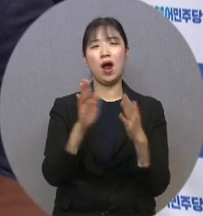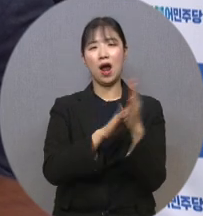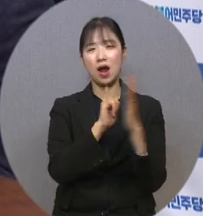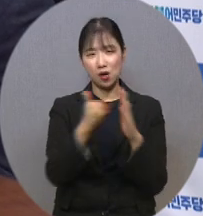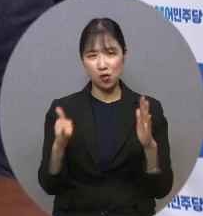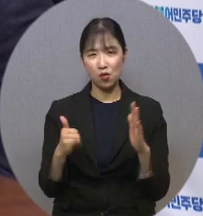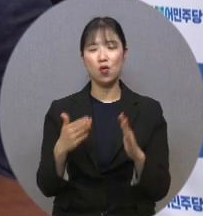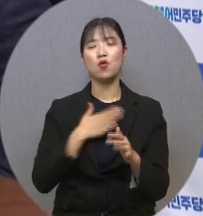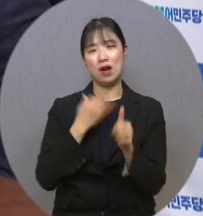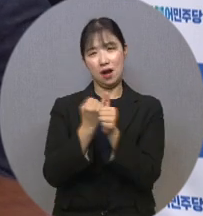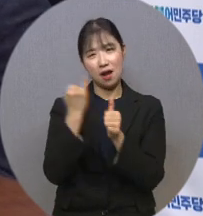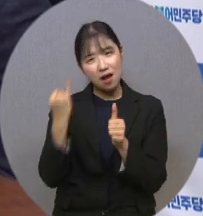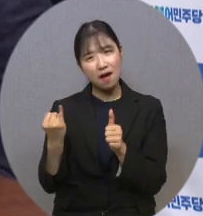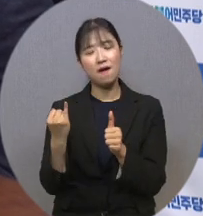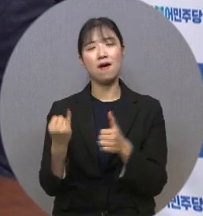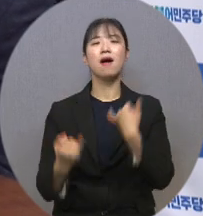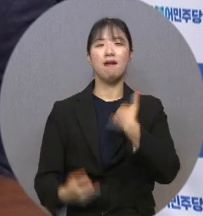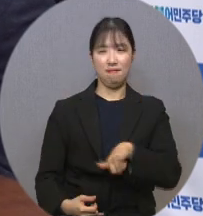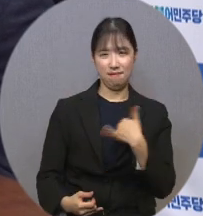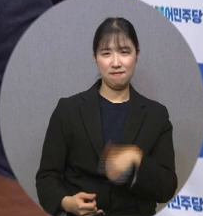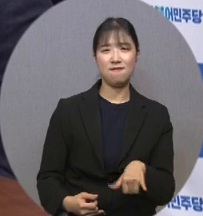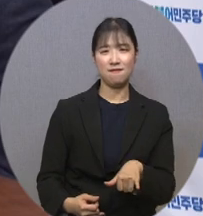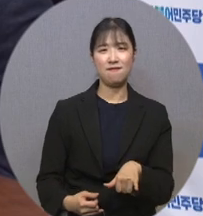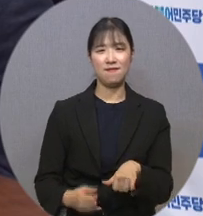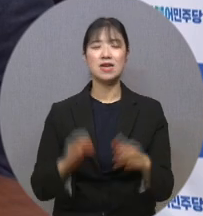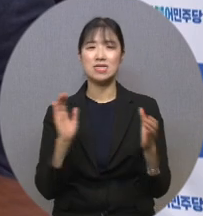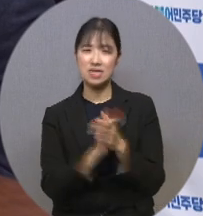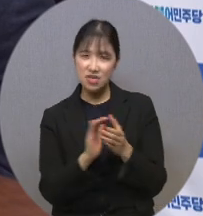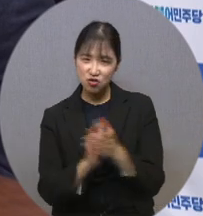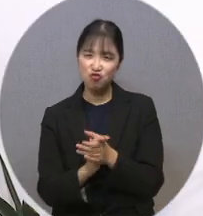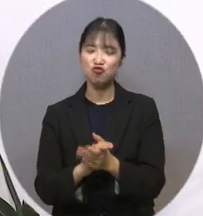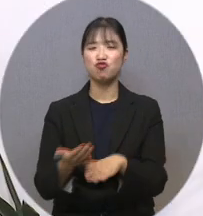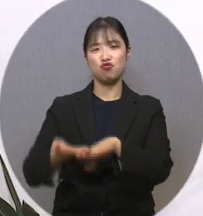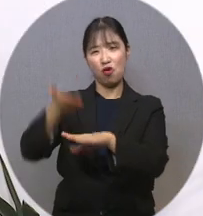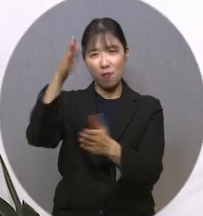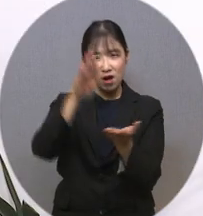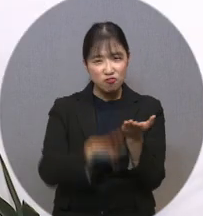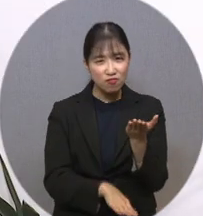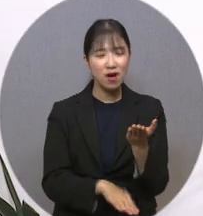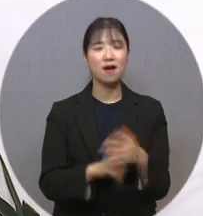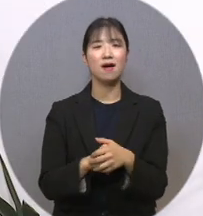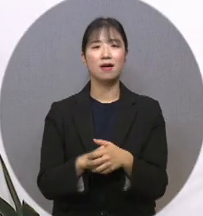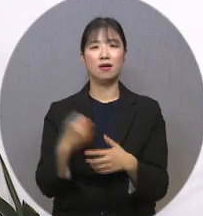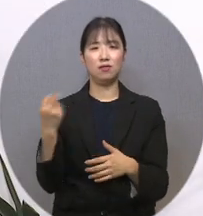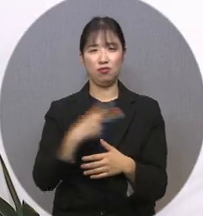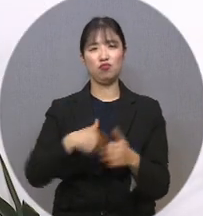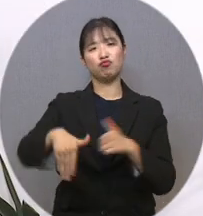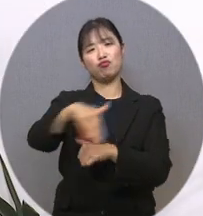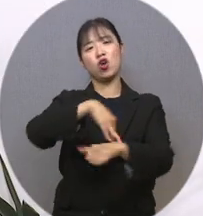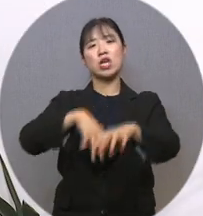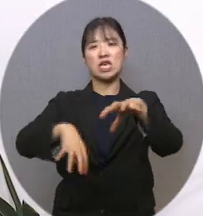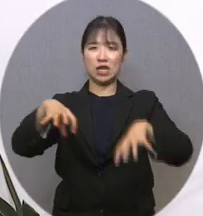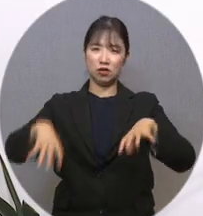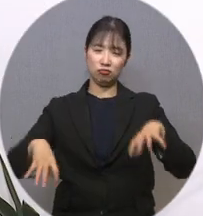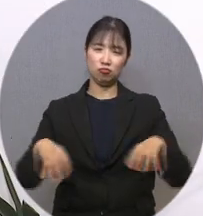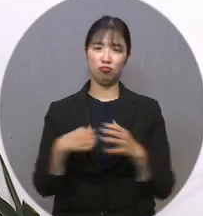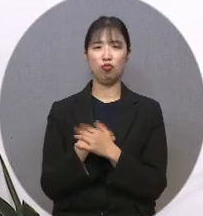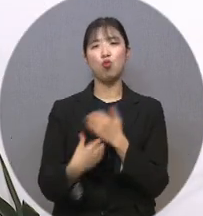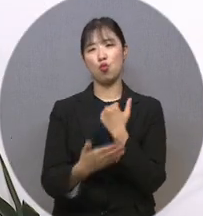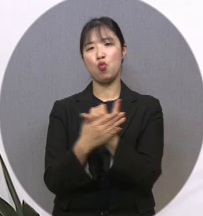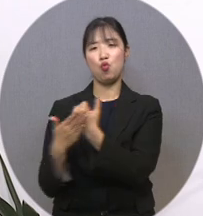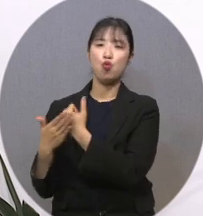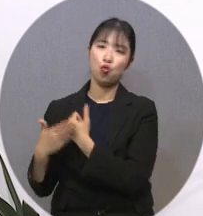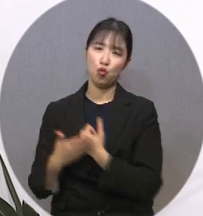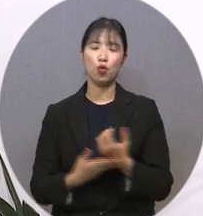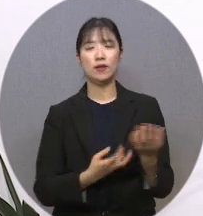저 집사람이나 또는 아이들 또는 친구, 선후배 뭐 주위의 이웃들의 도움을